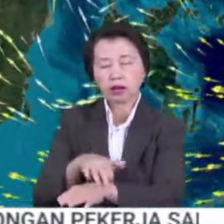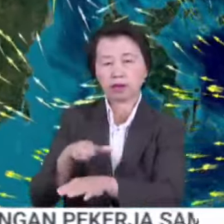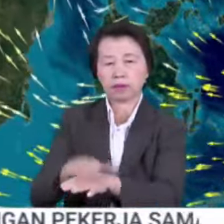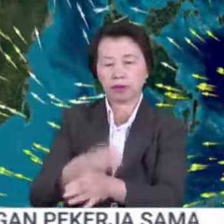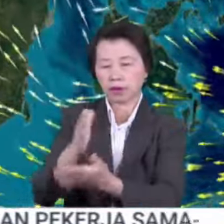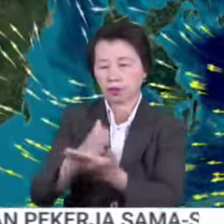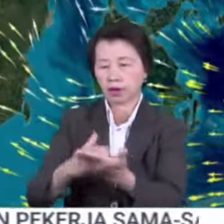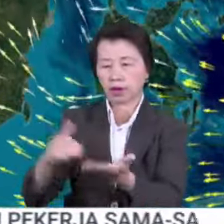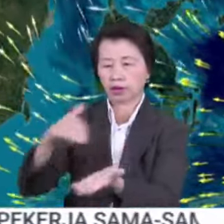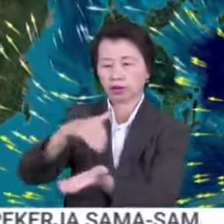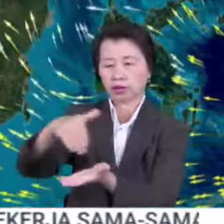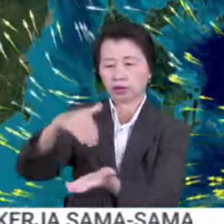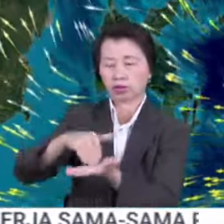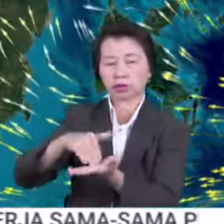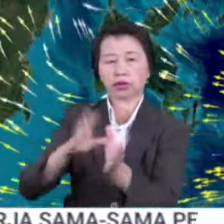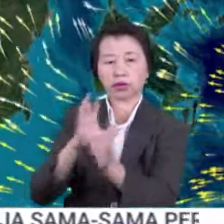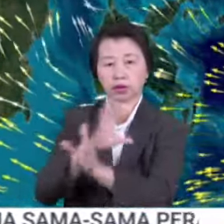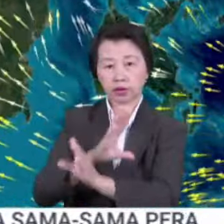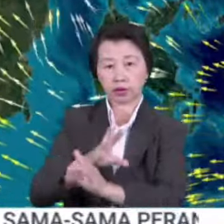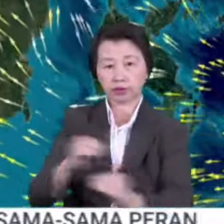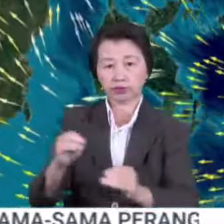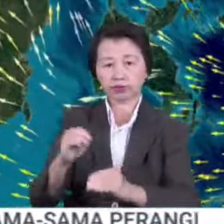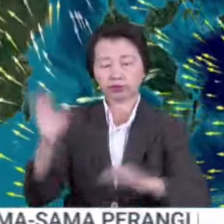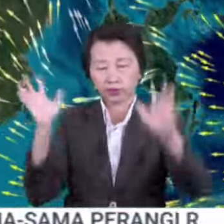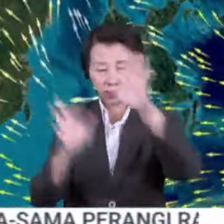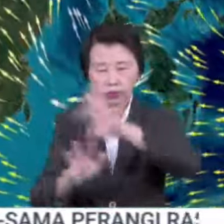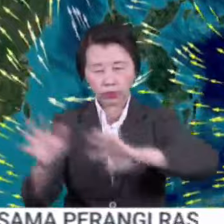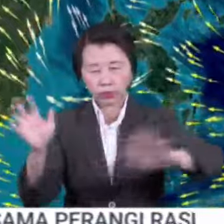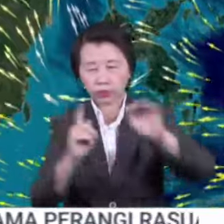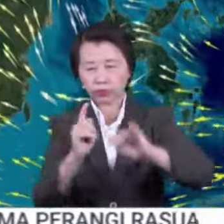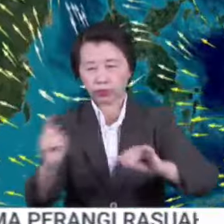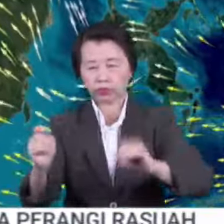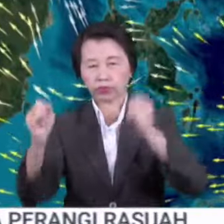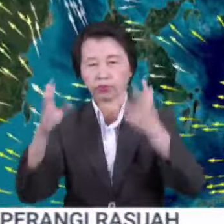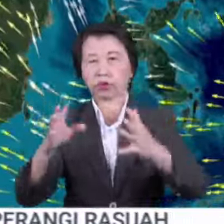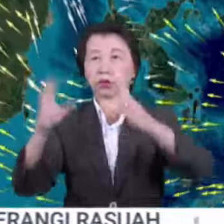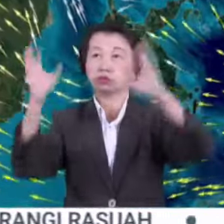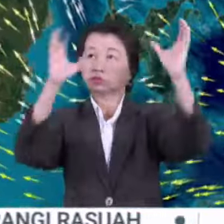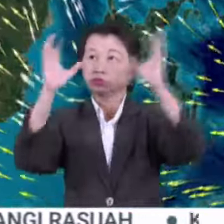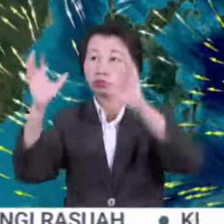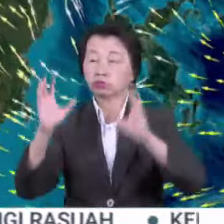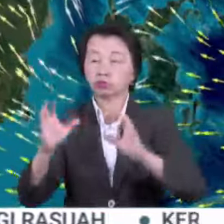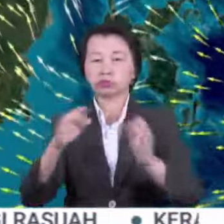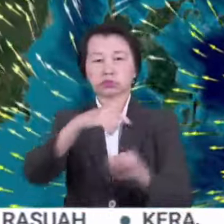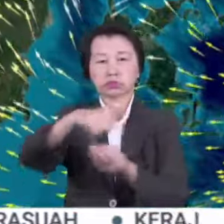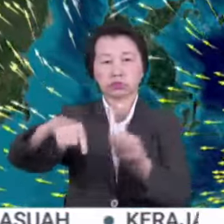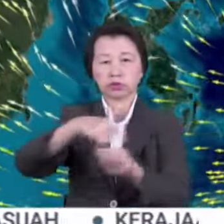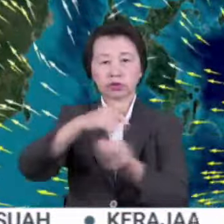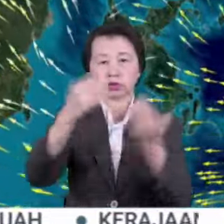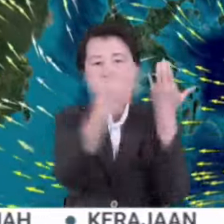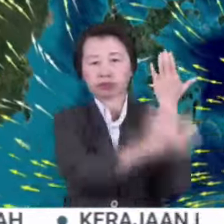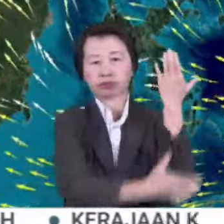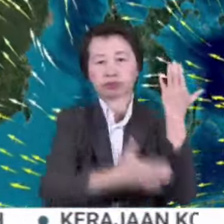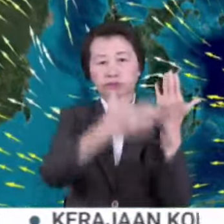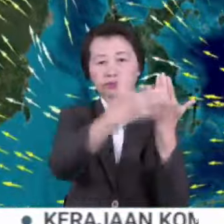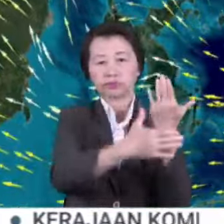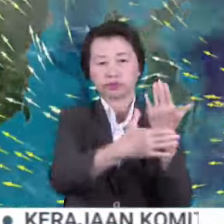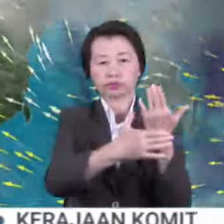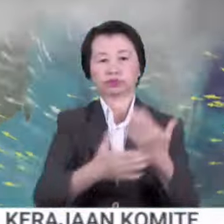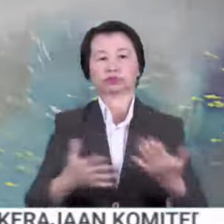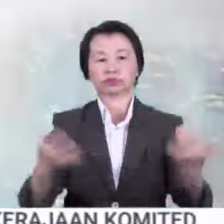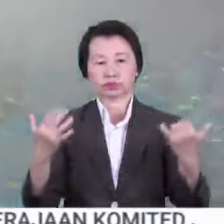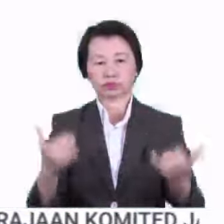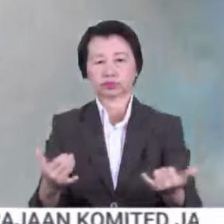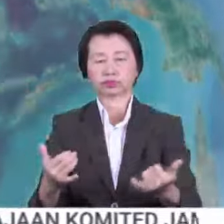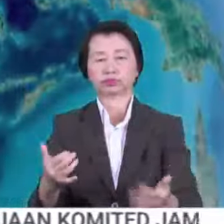bahagian Tengah Sarawak keadaan angin timbulan pada titik ini banyak mempengaruhi keadaan cuaca terutamanya di sekitar Semenanjung seterusnya pula